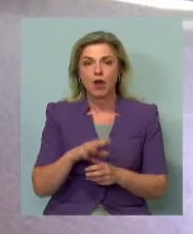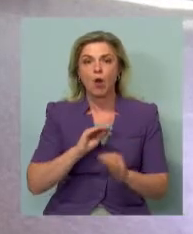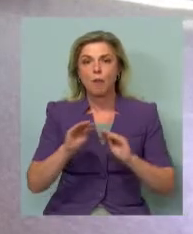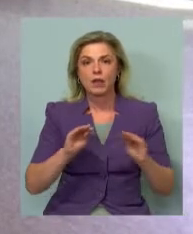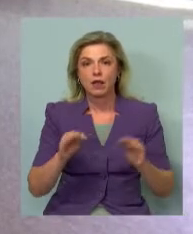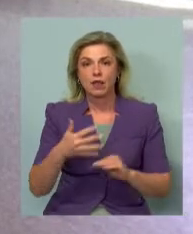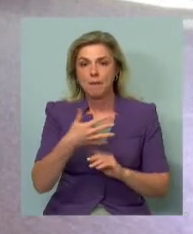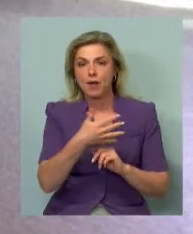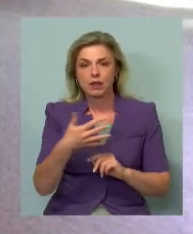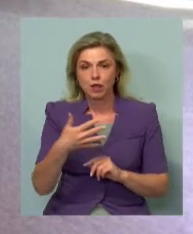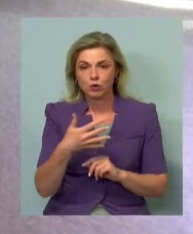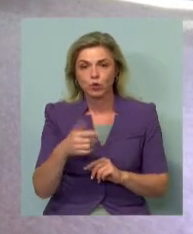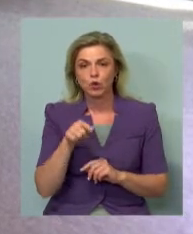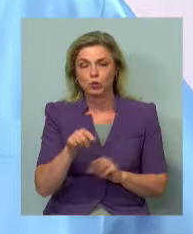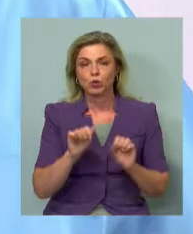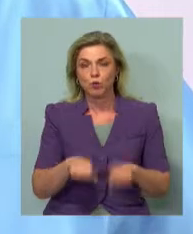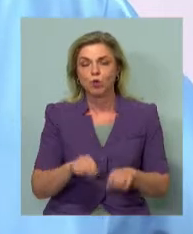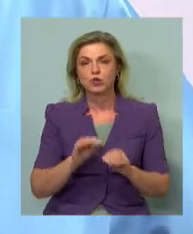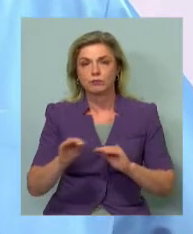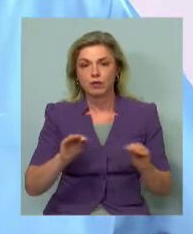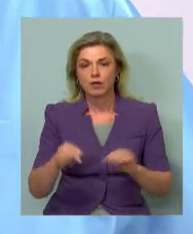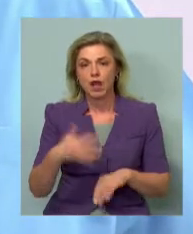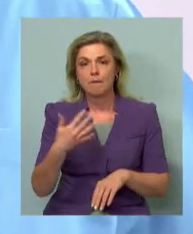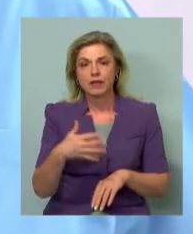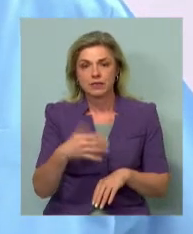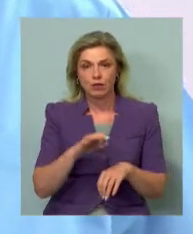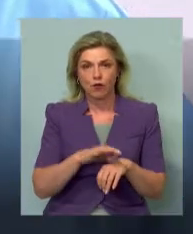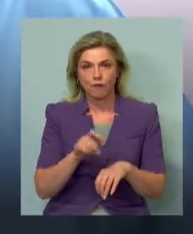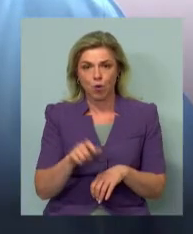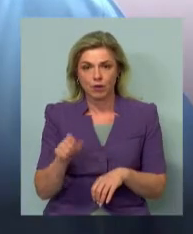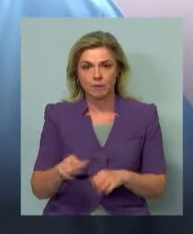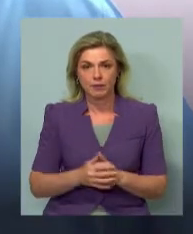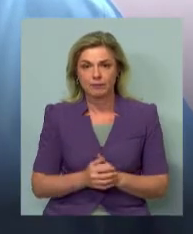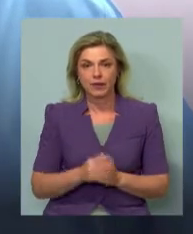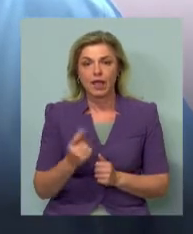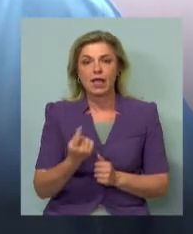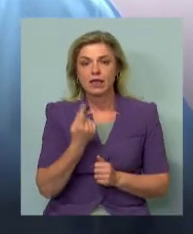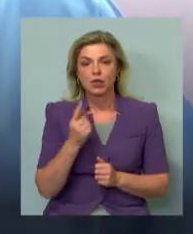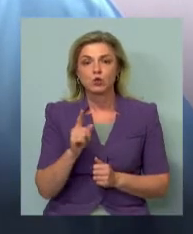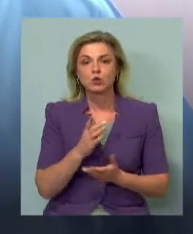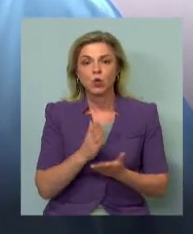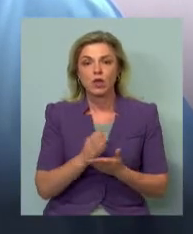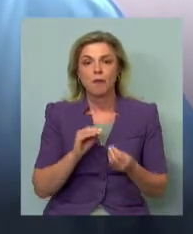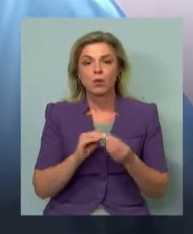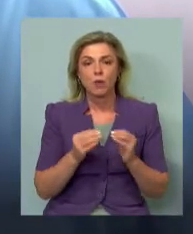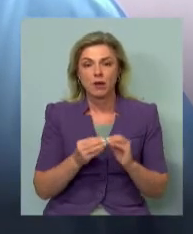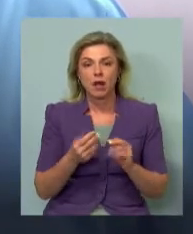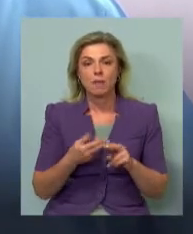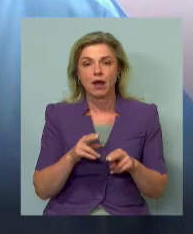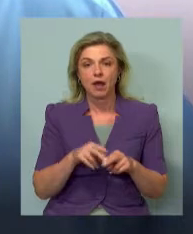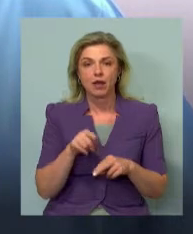може розміститися 50 хворих. Єдине, в чому є проблема на сьогоднішній день, це забезпечення